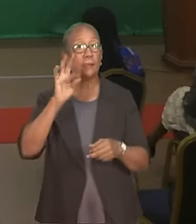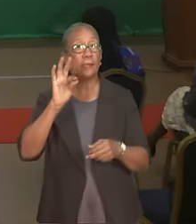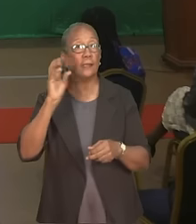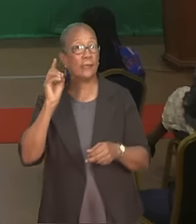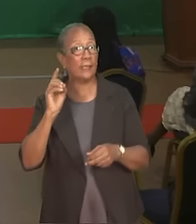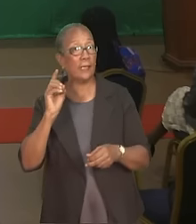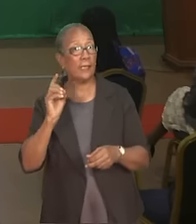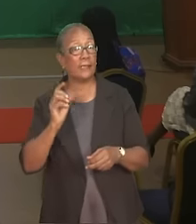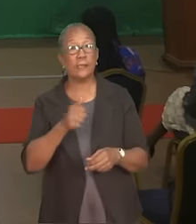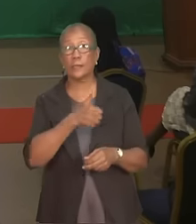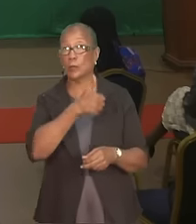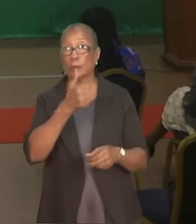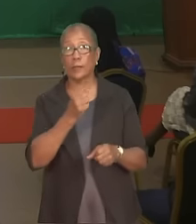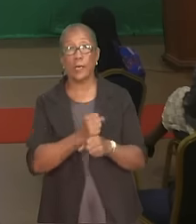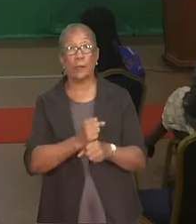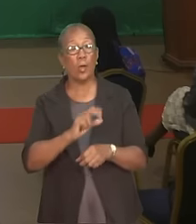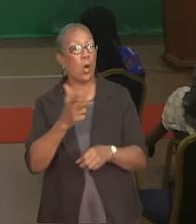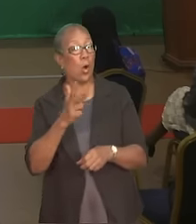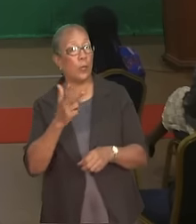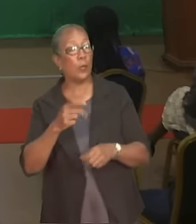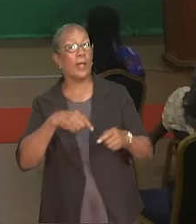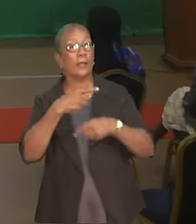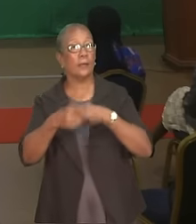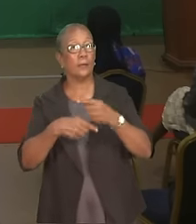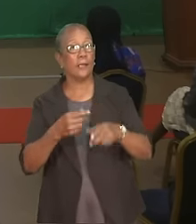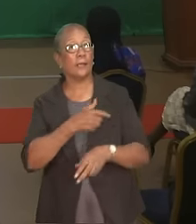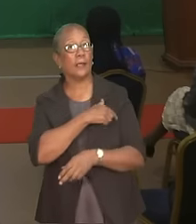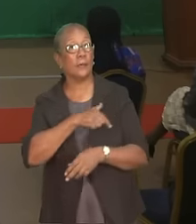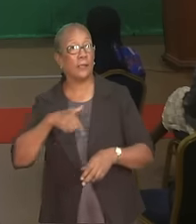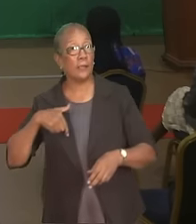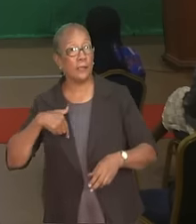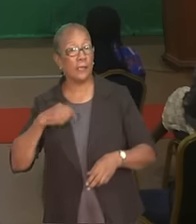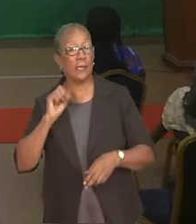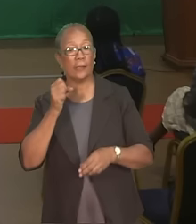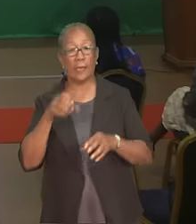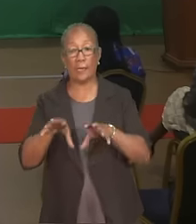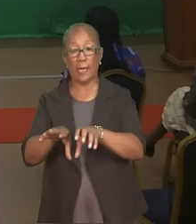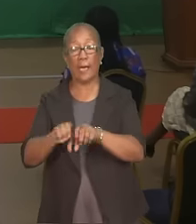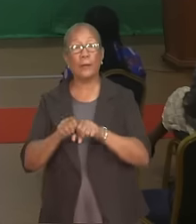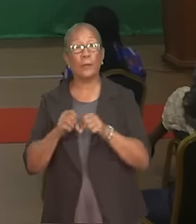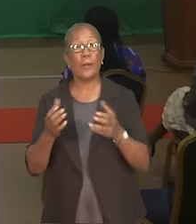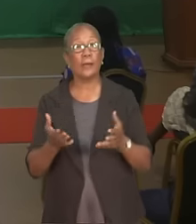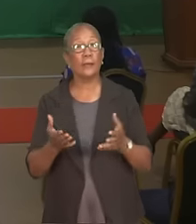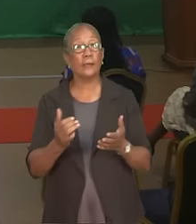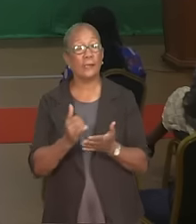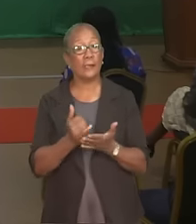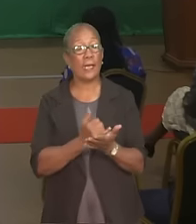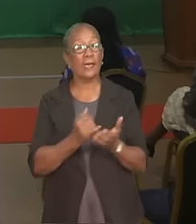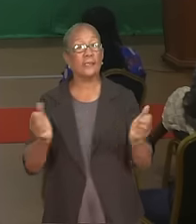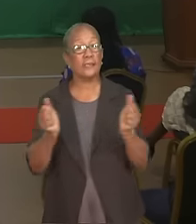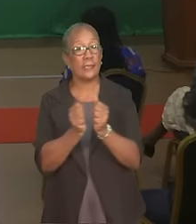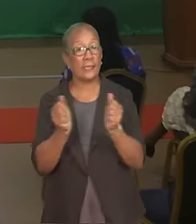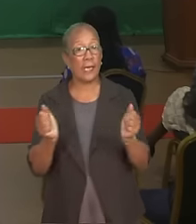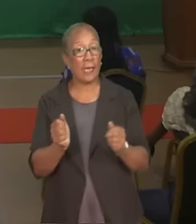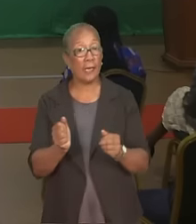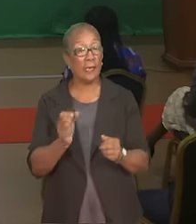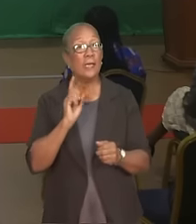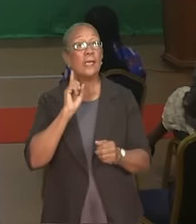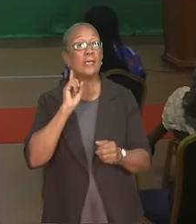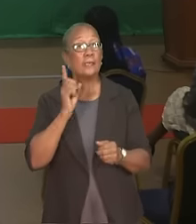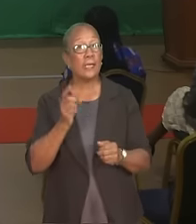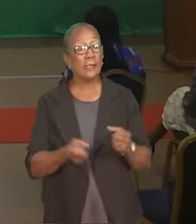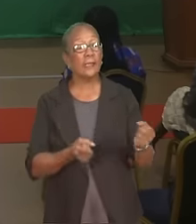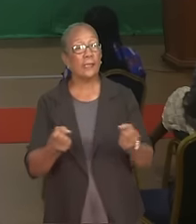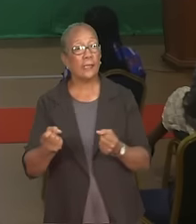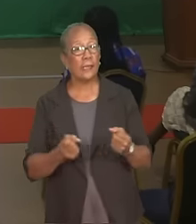optimaal te doen. Op welke manier zal de president dit laten aanpakken in het laatste jaar? En hij vraagt ook, zal de regering voor